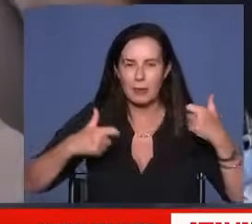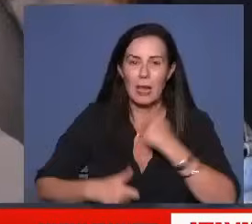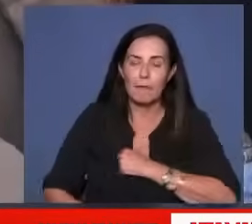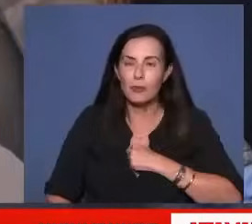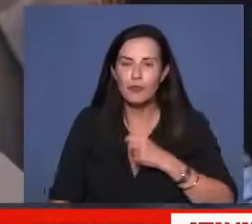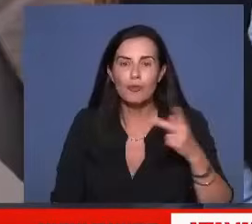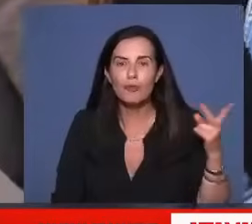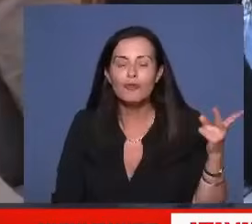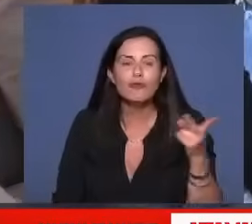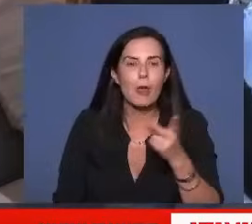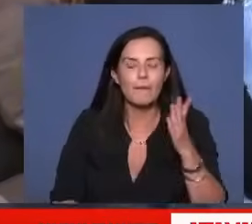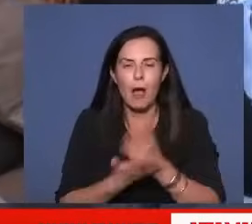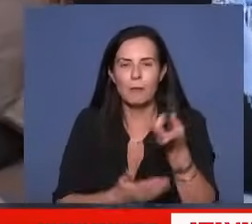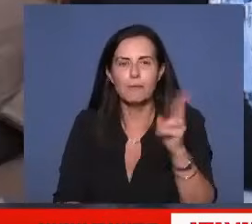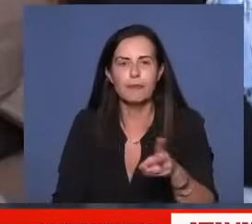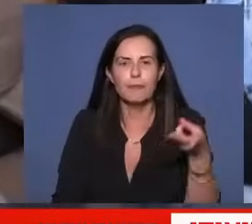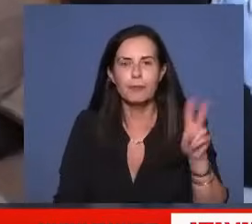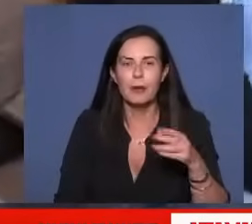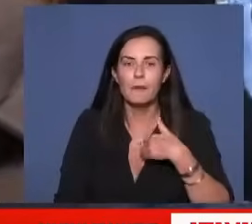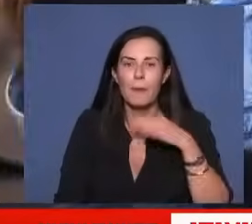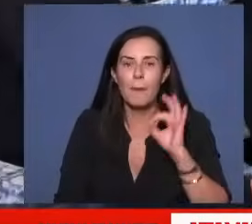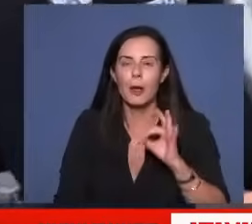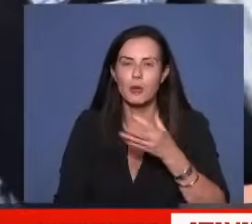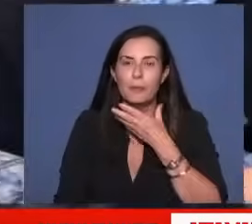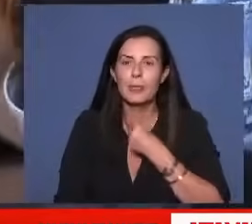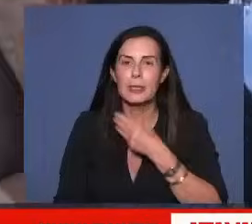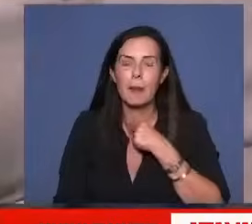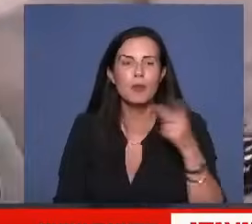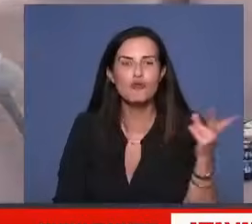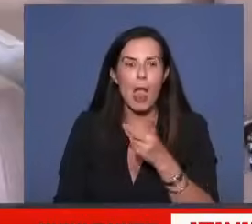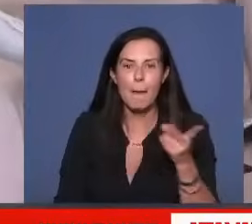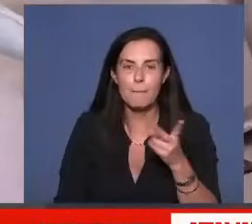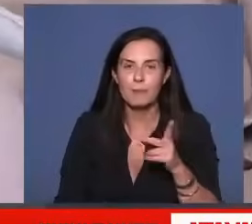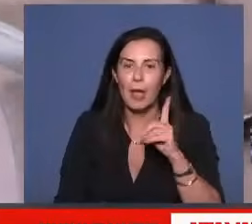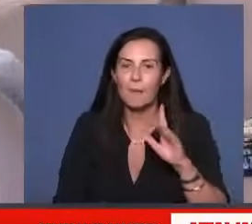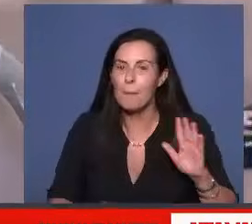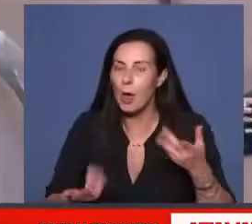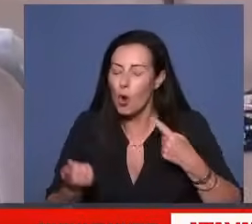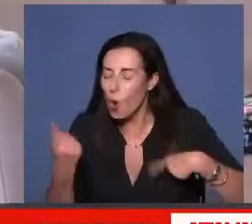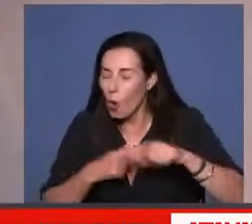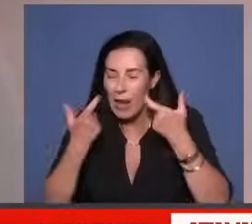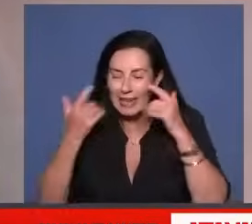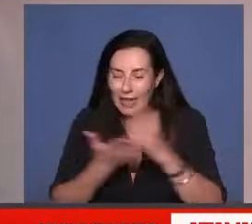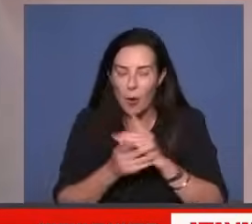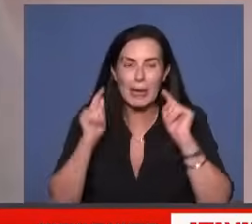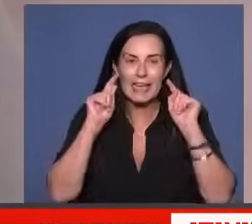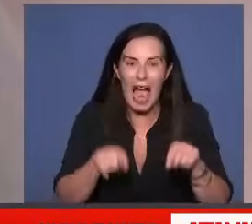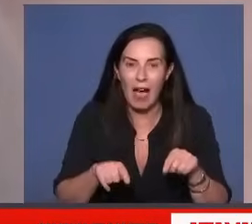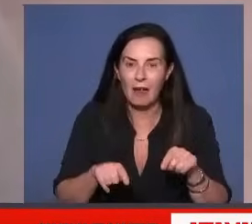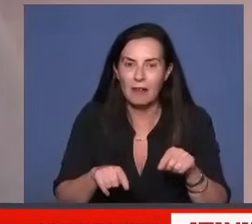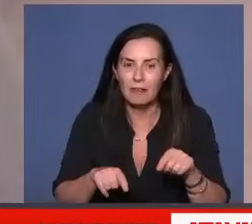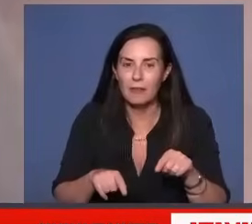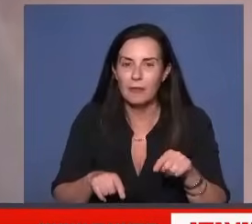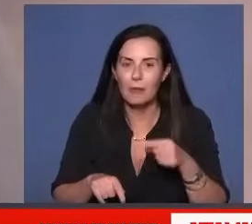ולצערנו הרב, הם שניהם נהרגו, ואנחנו ממש ממש דאגים אליהם, אבל מהר, מהר, כל הכיתת כוננות הגיעה גם כן, ואז הוא